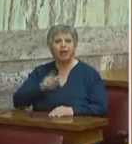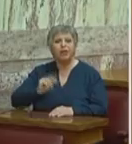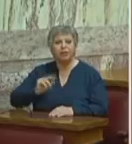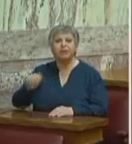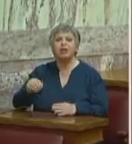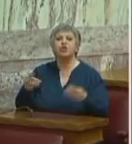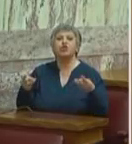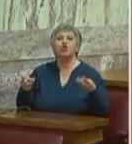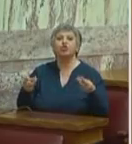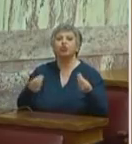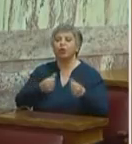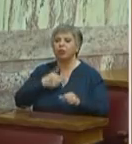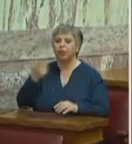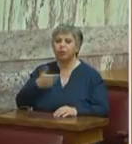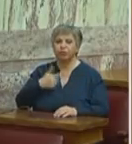επιχειρηματιών αφεντικών τους.